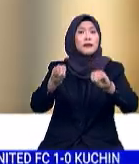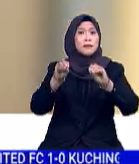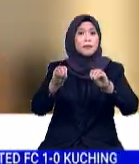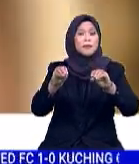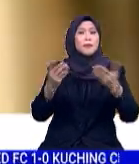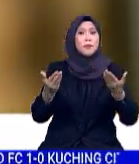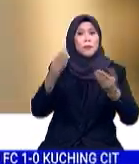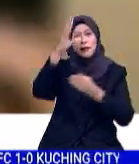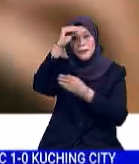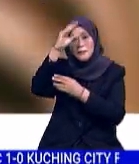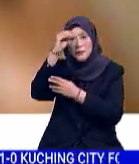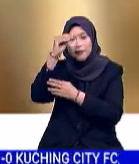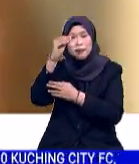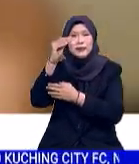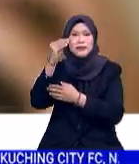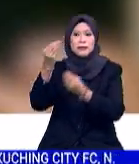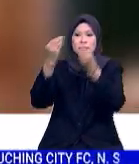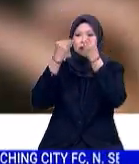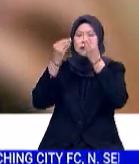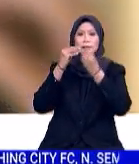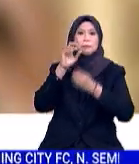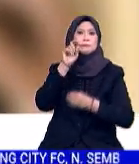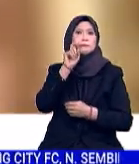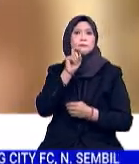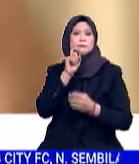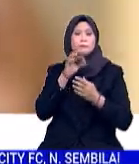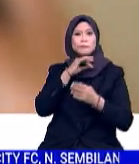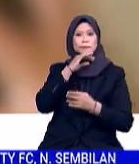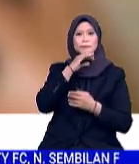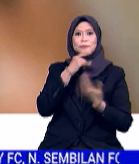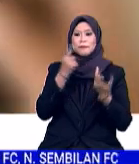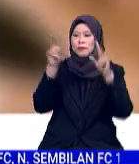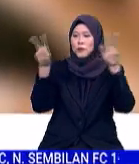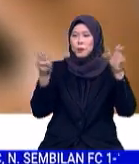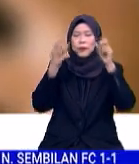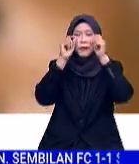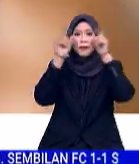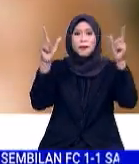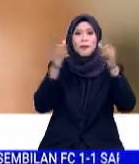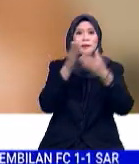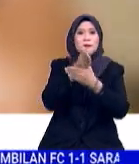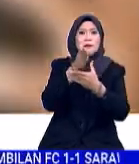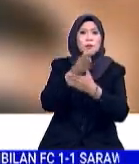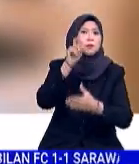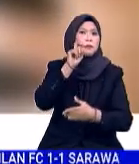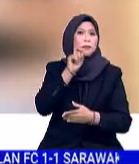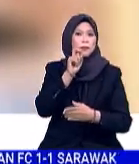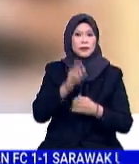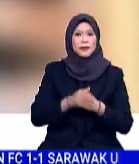lelaki yang didakwa berbaur lucah ketika membincangkan topik kesedaran mengenai gangguan